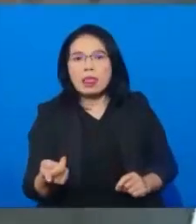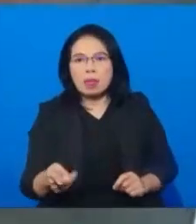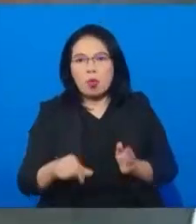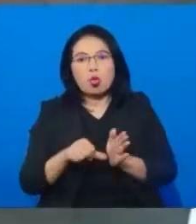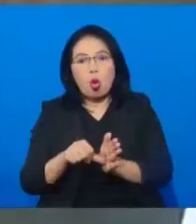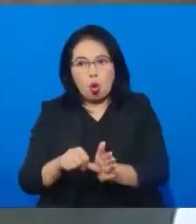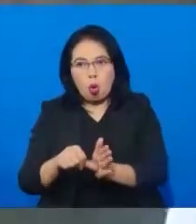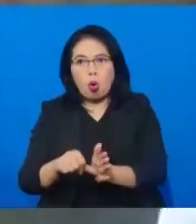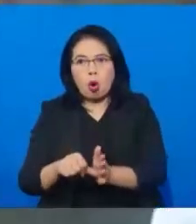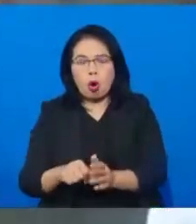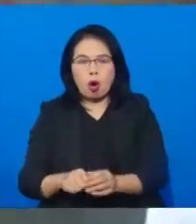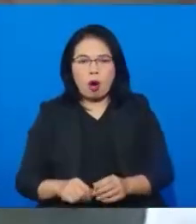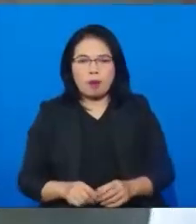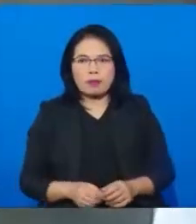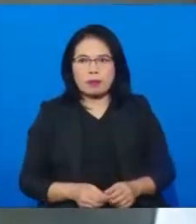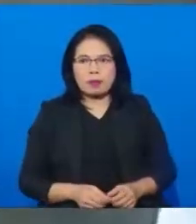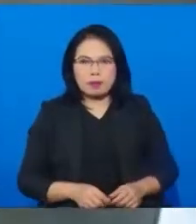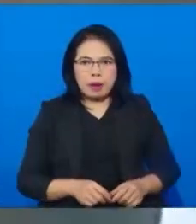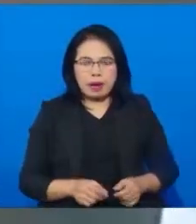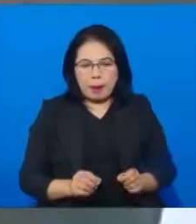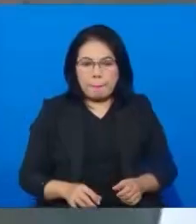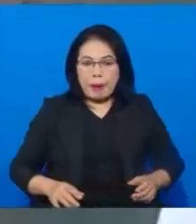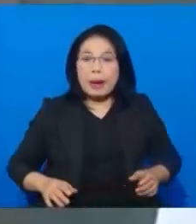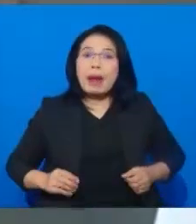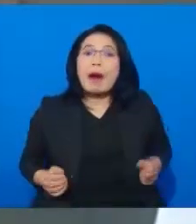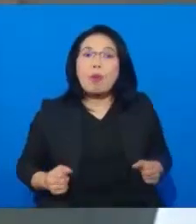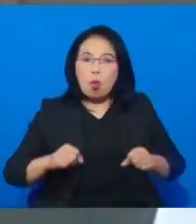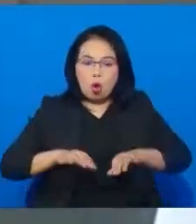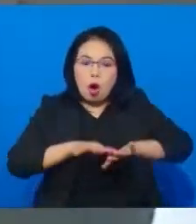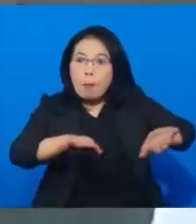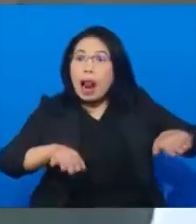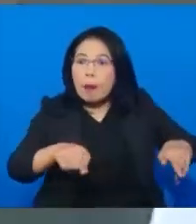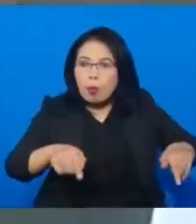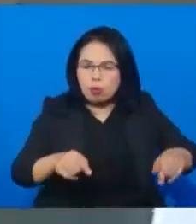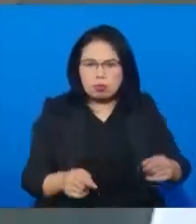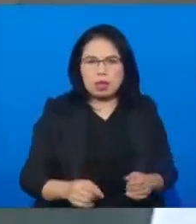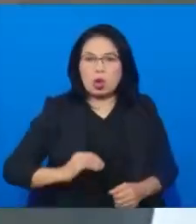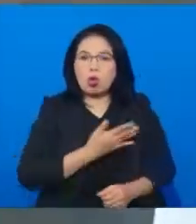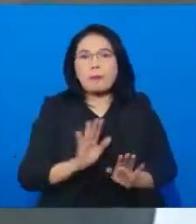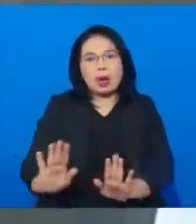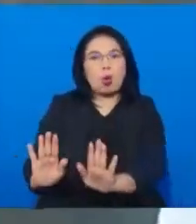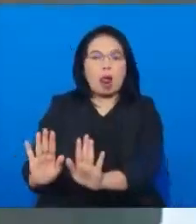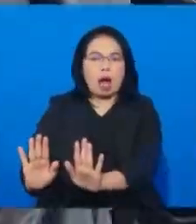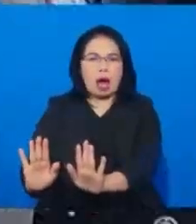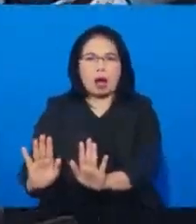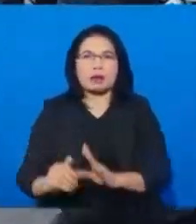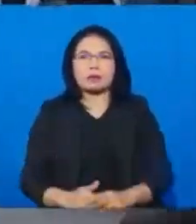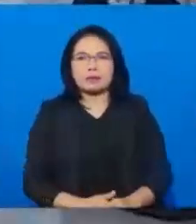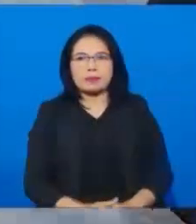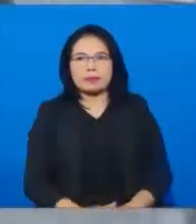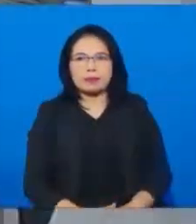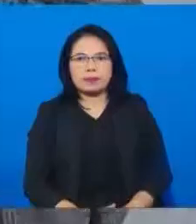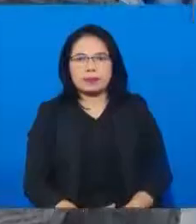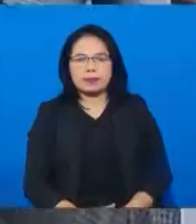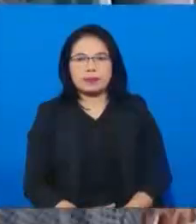menggunakan pelampung, penumpang sempat menolak. Belum diketahui maksud pria yang juga pekerja migran Indonesia dari Malaysia ini